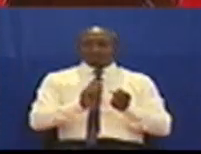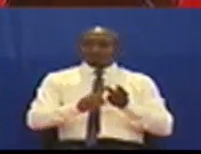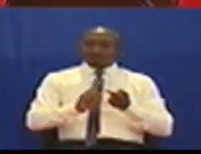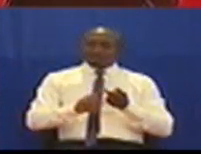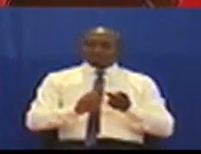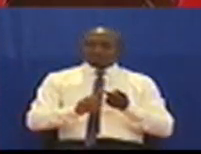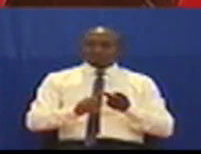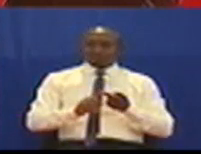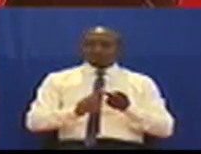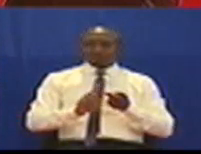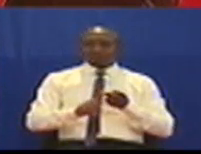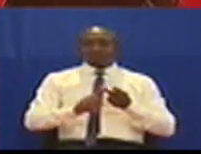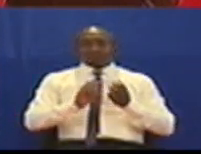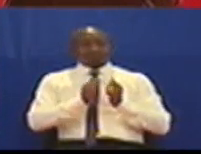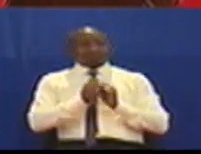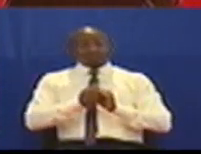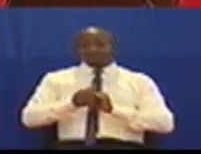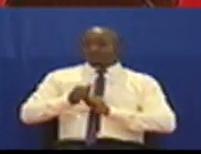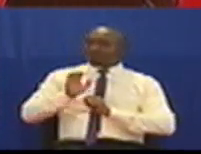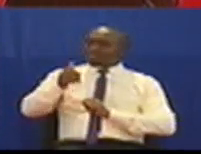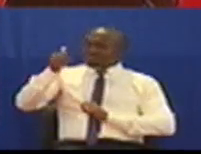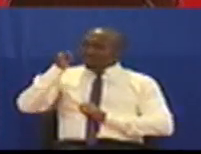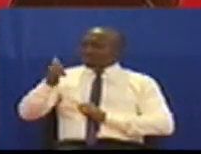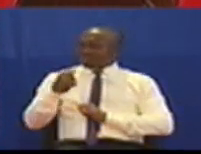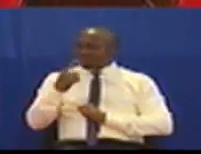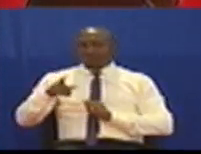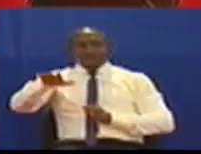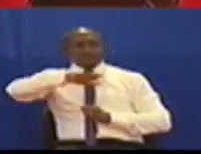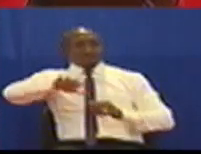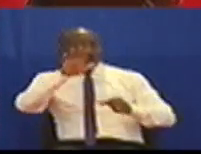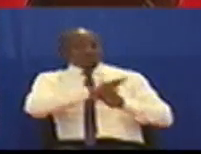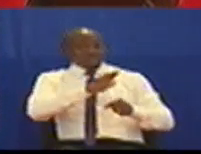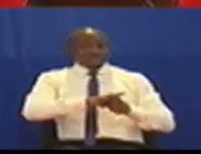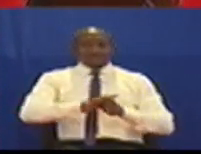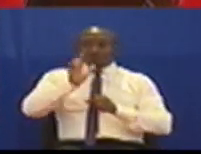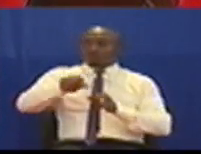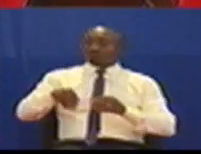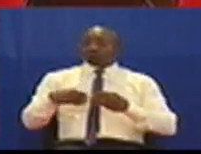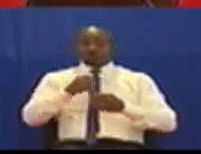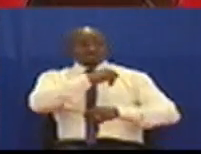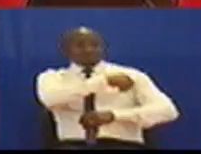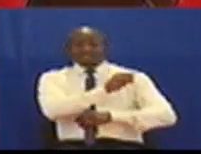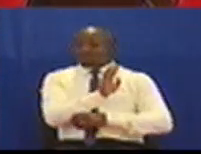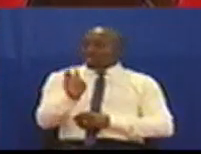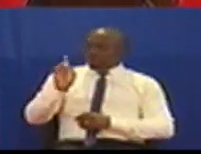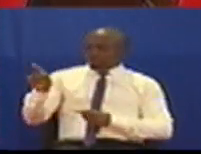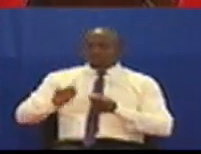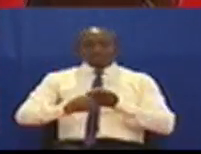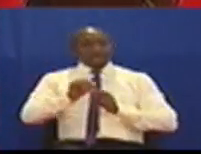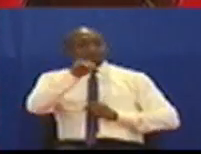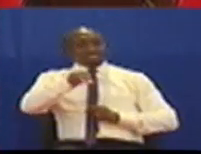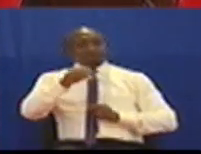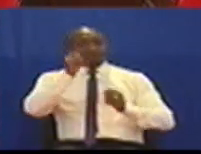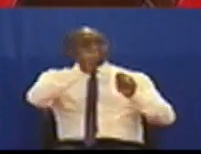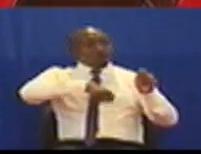za wilaya. Niliwahi kusema mwaka jana kwamba maeneo mengi wenzetu wamepewa hospitali za wilaya. Manispaa ya Mtwara Mikindani sina